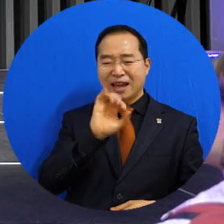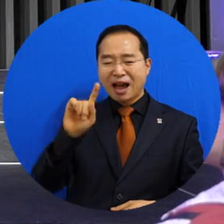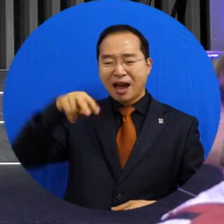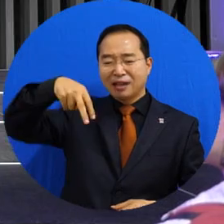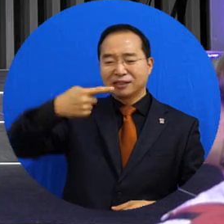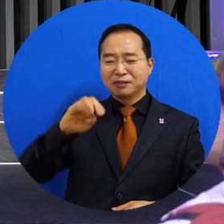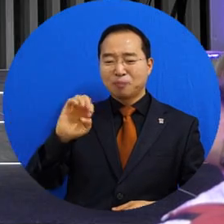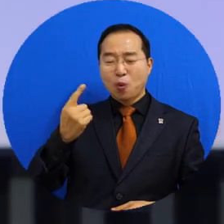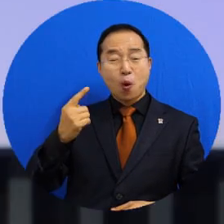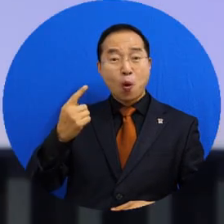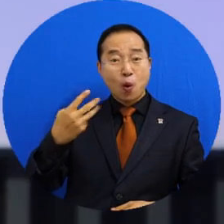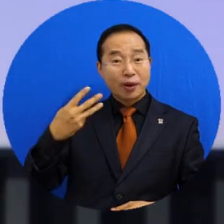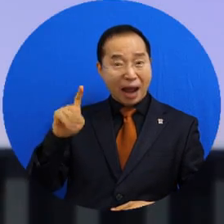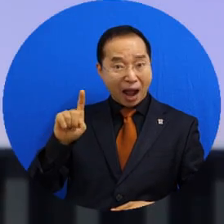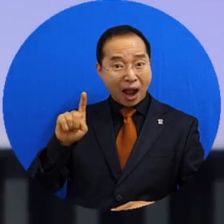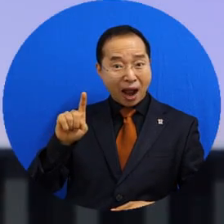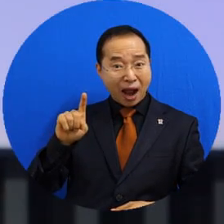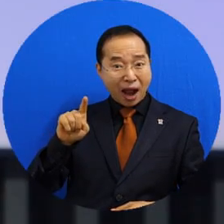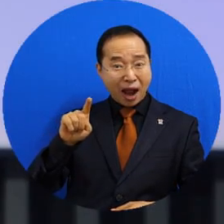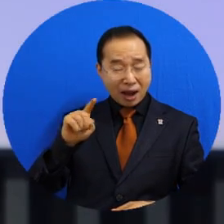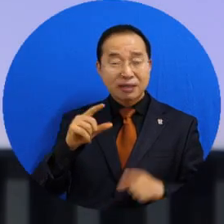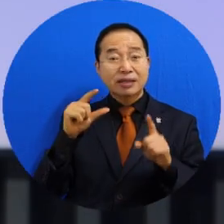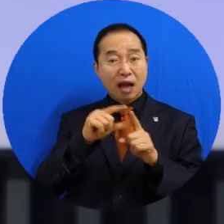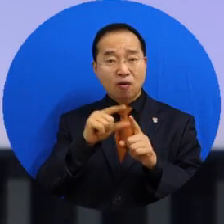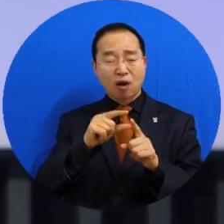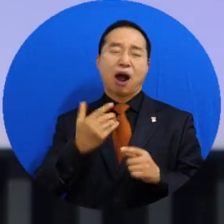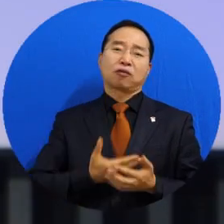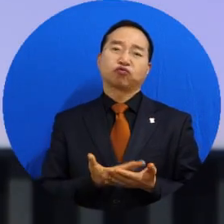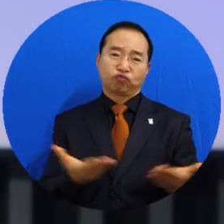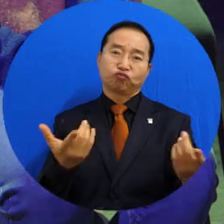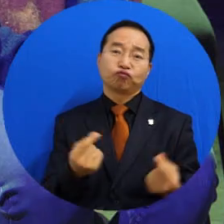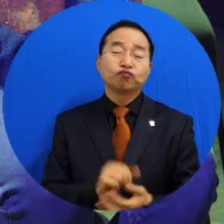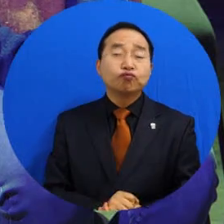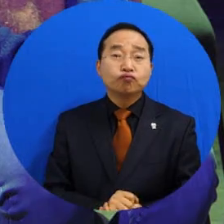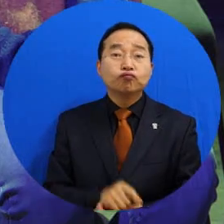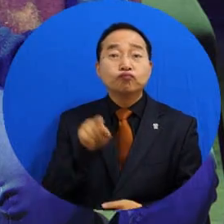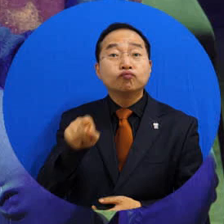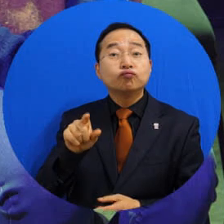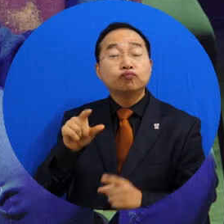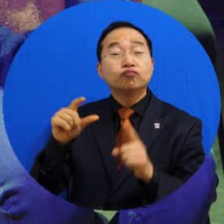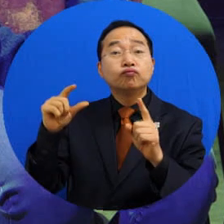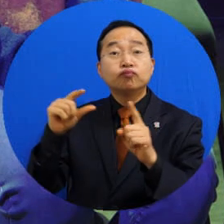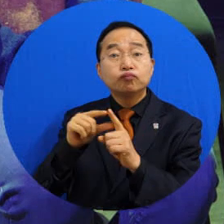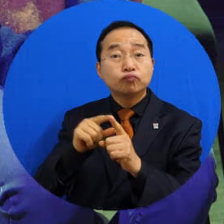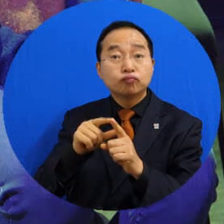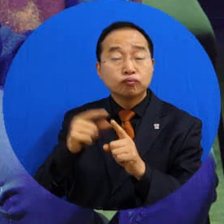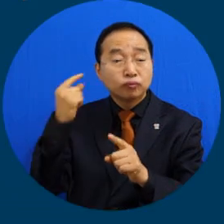디아스포라라는 말인데요. 혹시 디아스포라라는 말을 들어본 적이 있으신가요? 디아스포라.